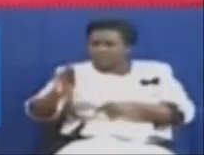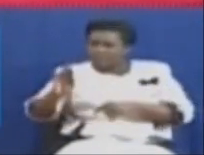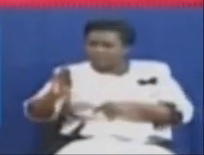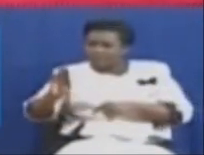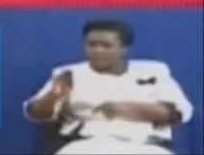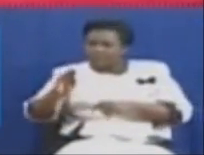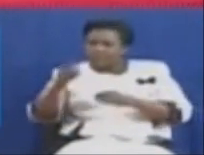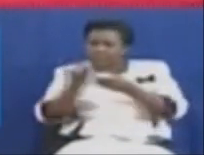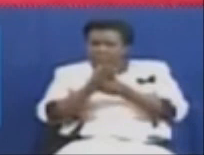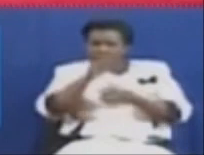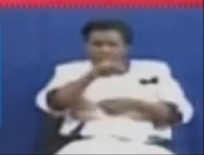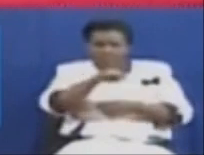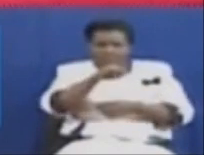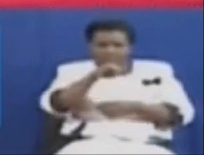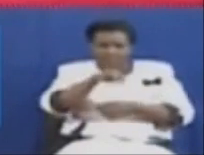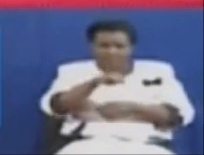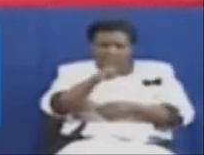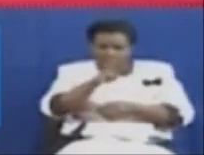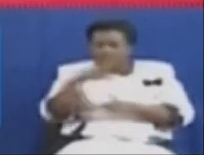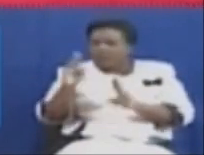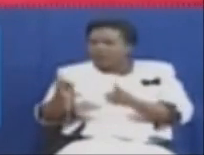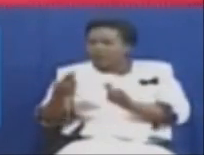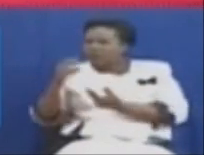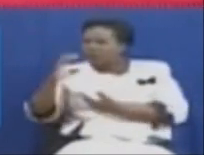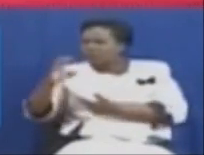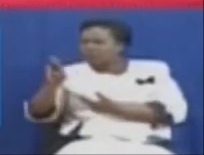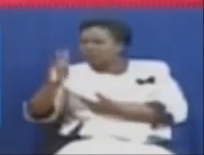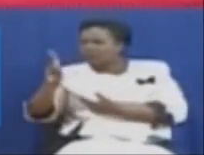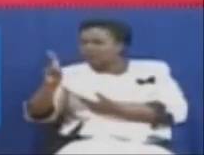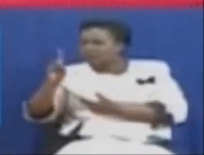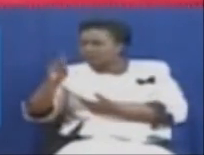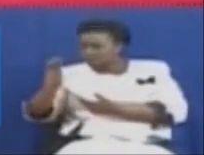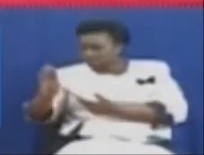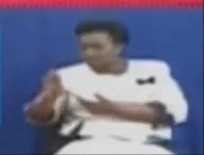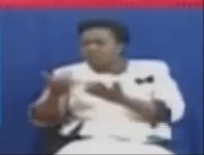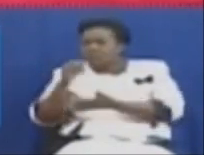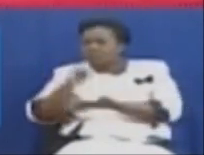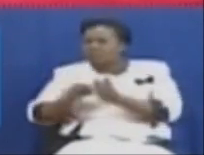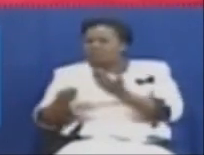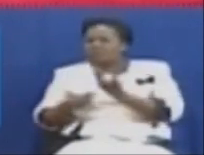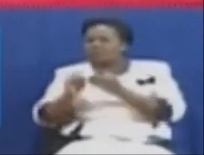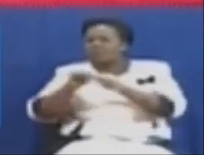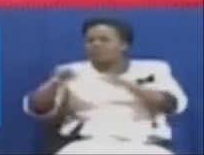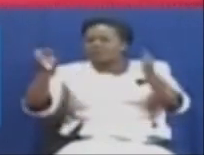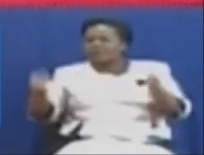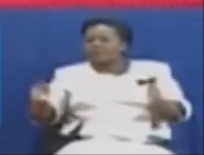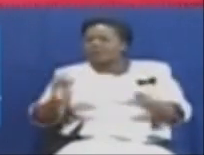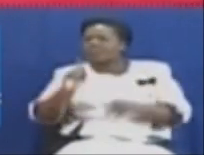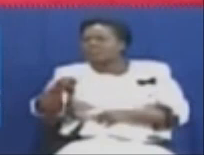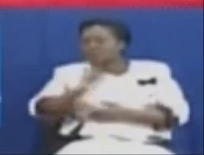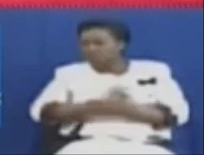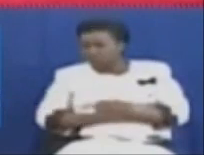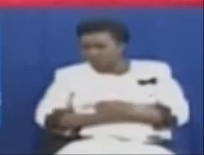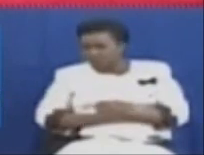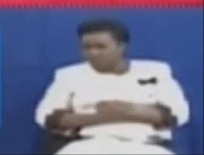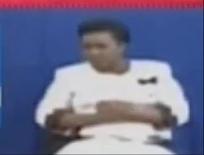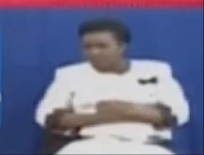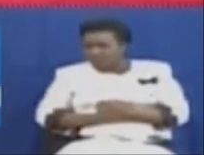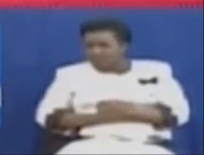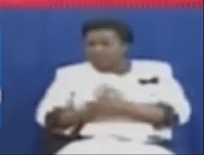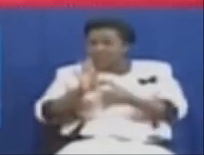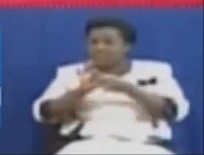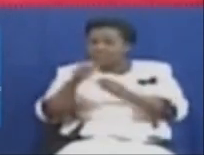kilimo. Umetengenezwa utaratibu ambapo mwananchi ama taasisi yoyote ambayo inajihusisha na kilimo iliyoko